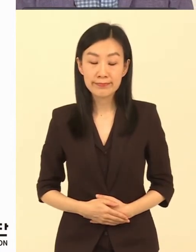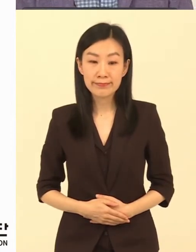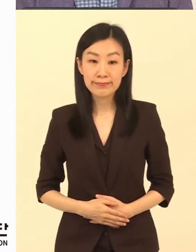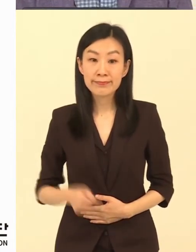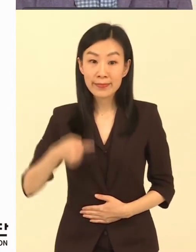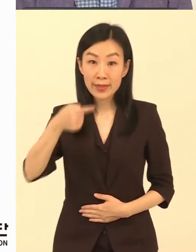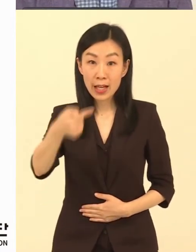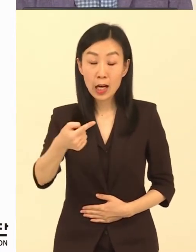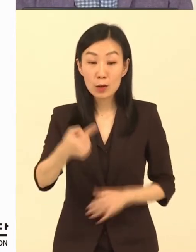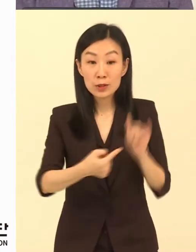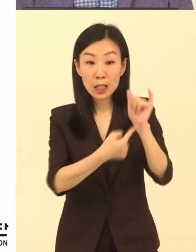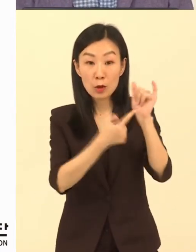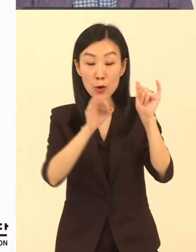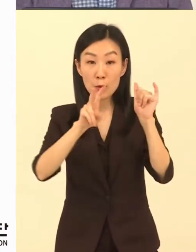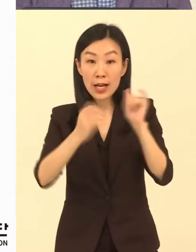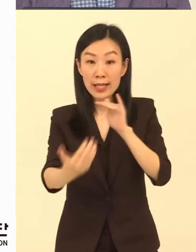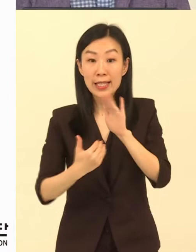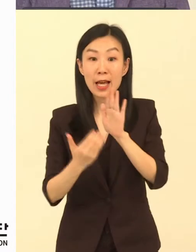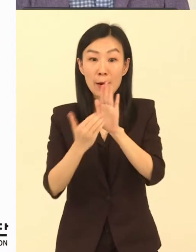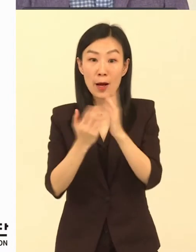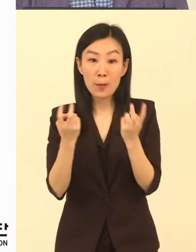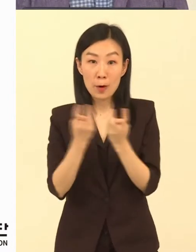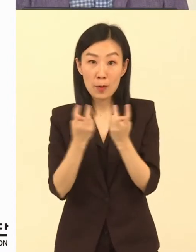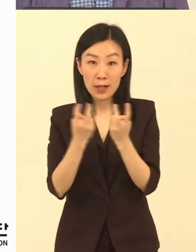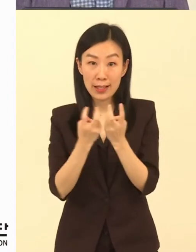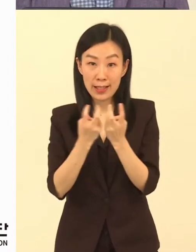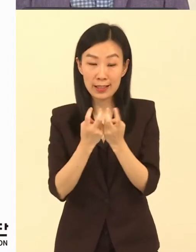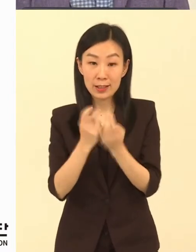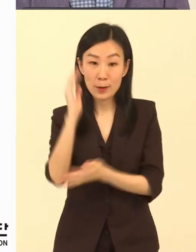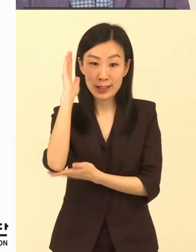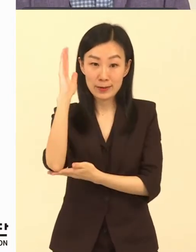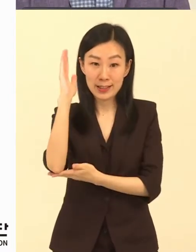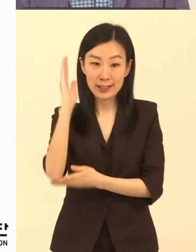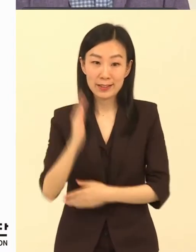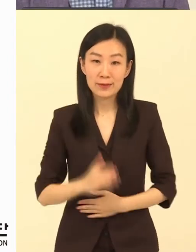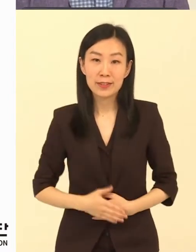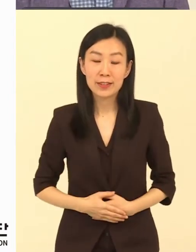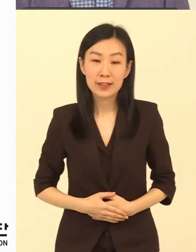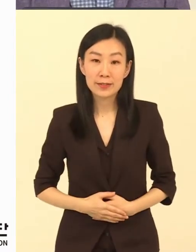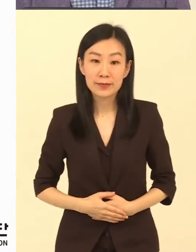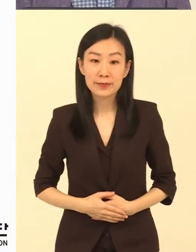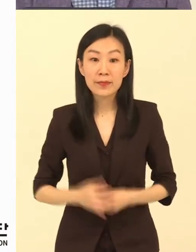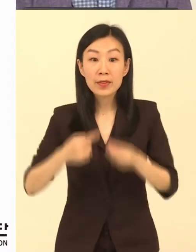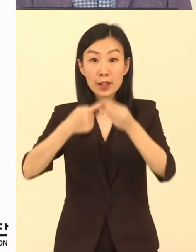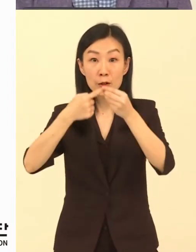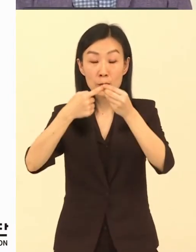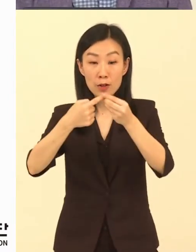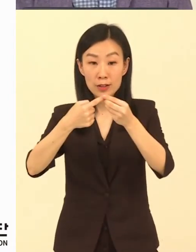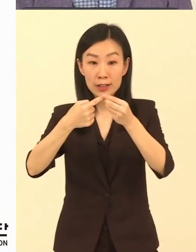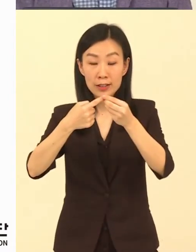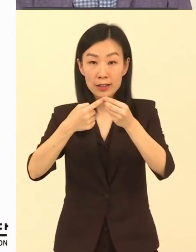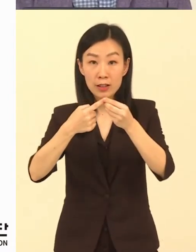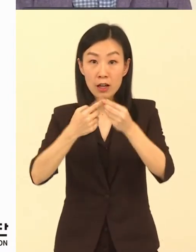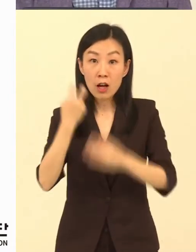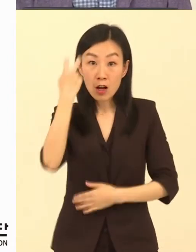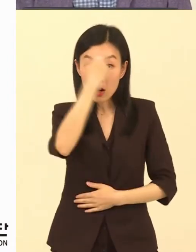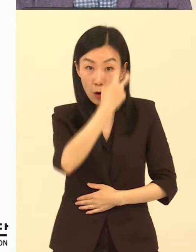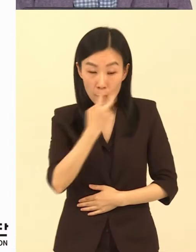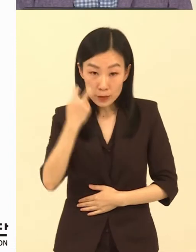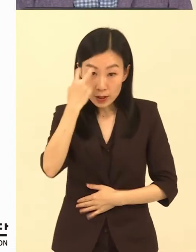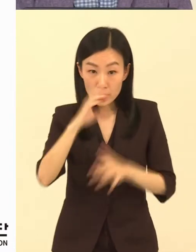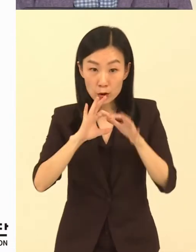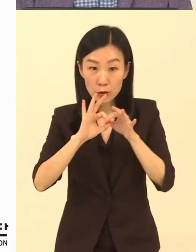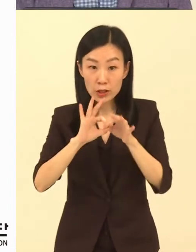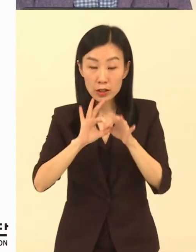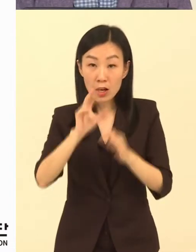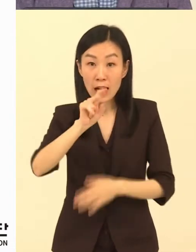다음은 자궁경부암 예방법에 대해서 말씀드리겠습니다. 첫 번째, 검진을 통하여